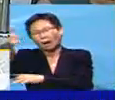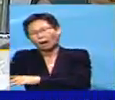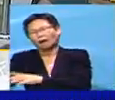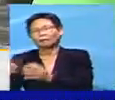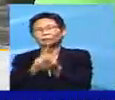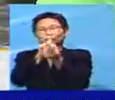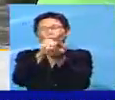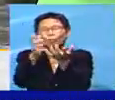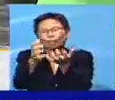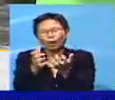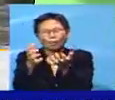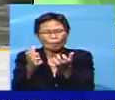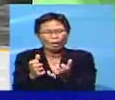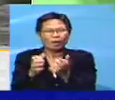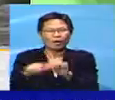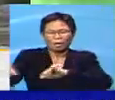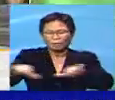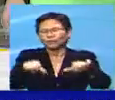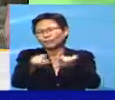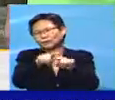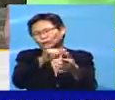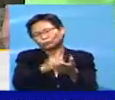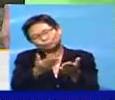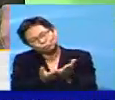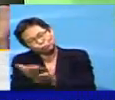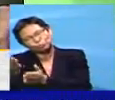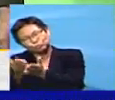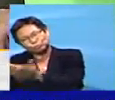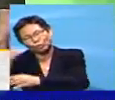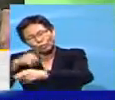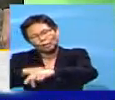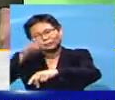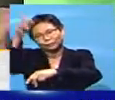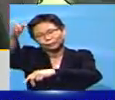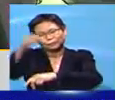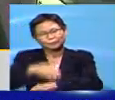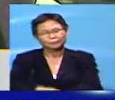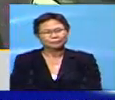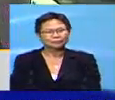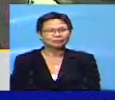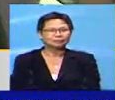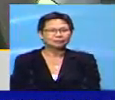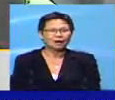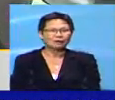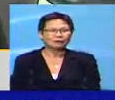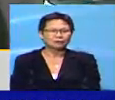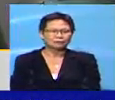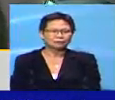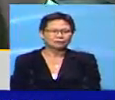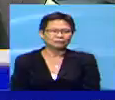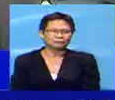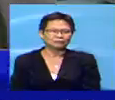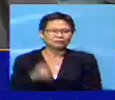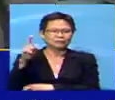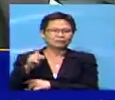ditemui mahu agar aktiviti seumpama ini diteruskan di masa akan datangiaan adalah prep juga sehari